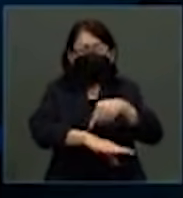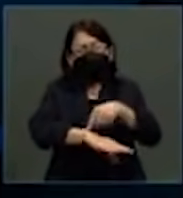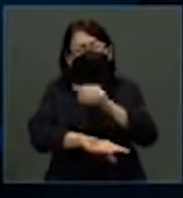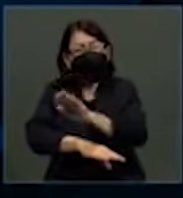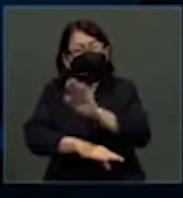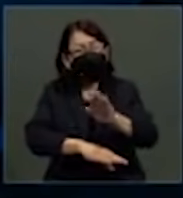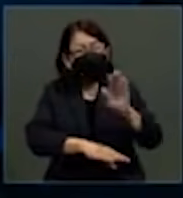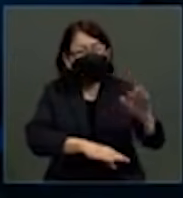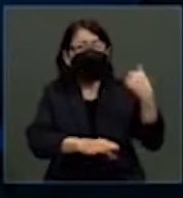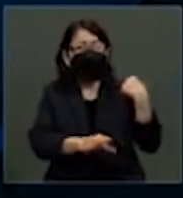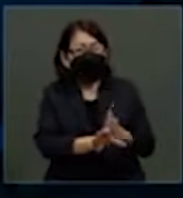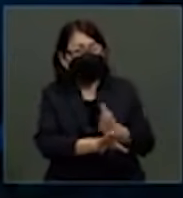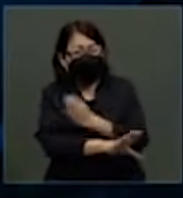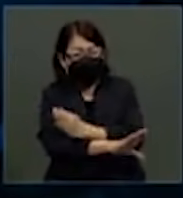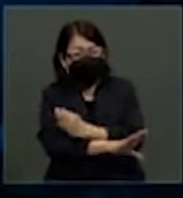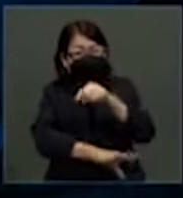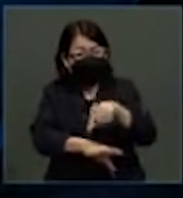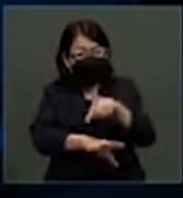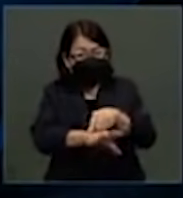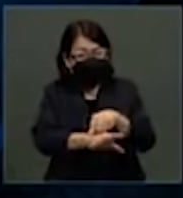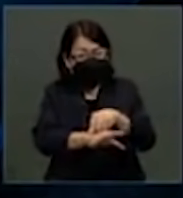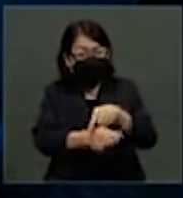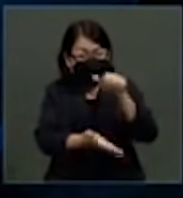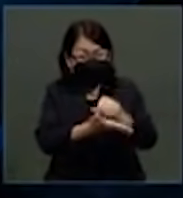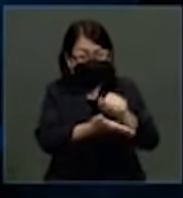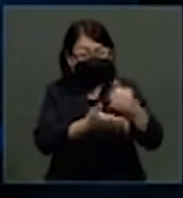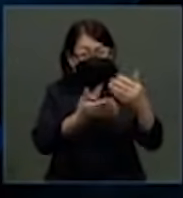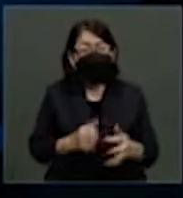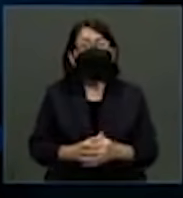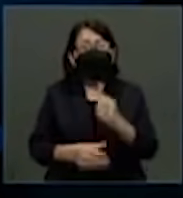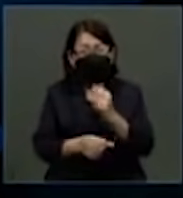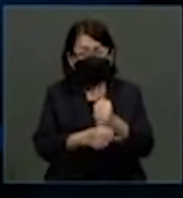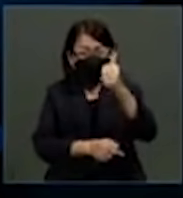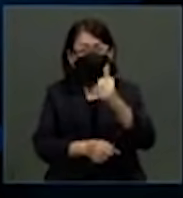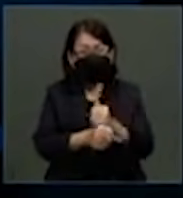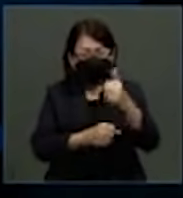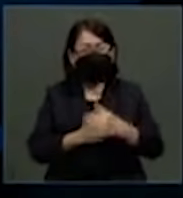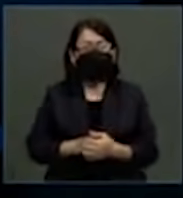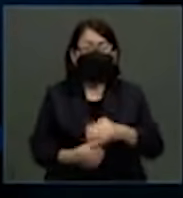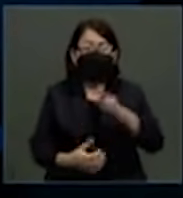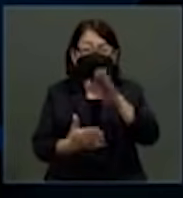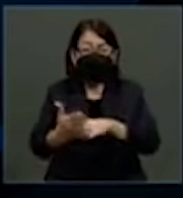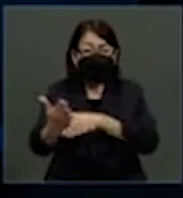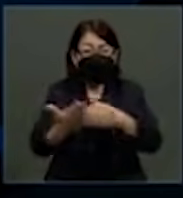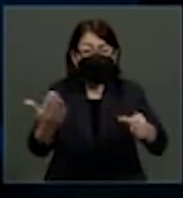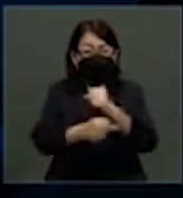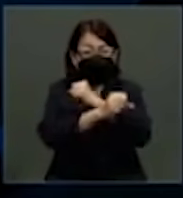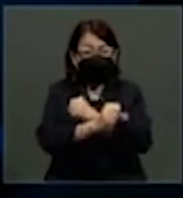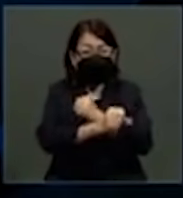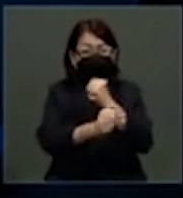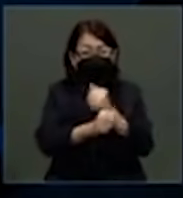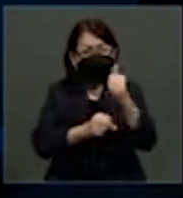ภัยการรักษาความสงบเรียบร้อยหรืองานที่มีกำหนดเวลาปฏิบัติชัดเจนและได้นัดหมายไว้ล่วงหน้